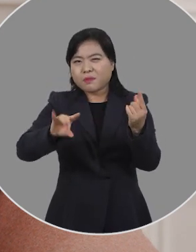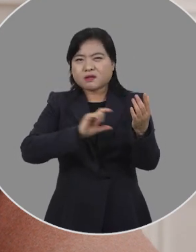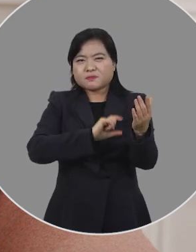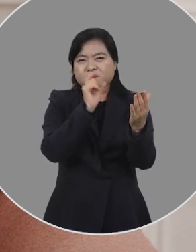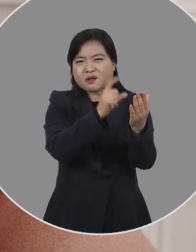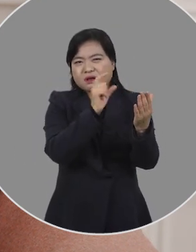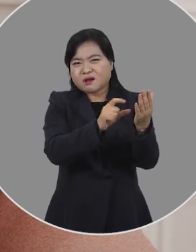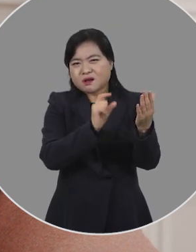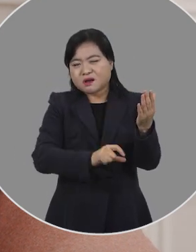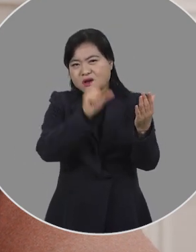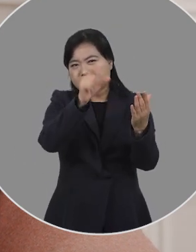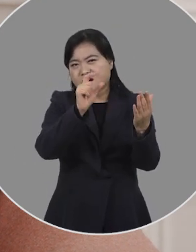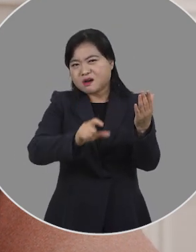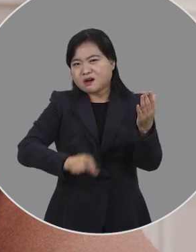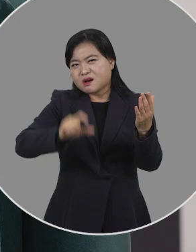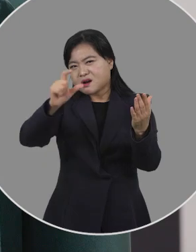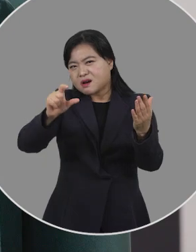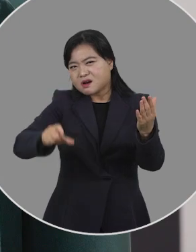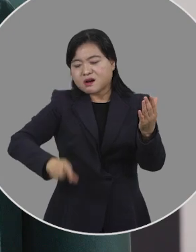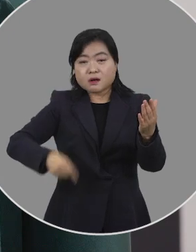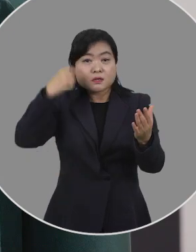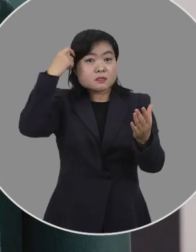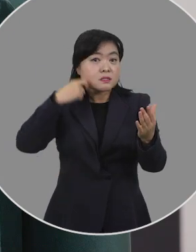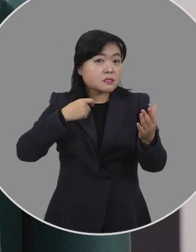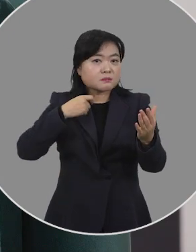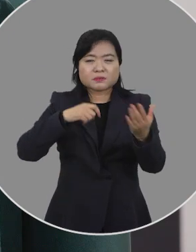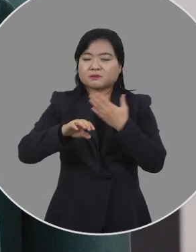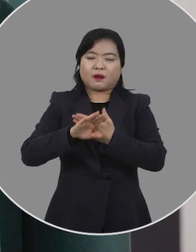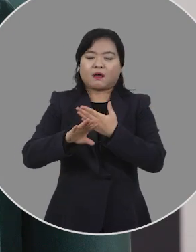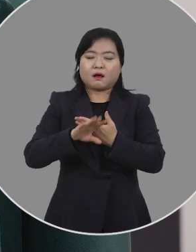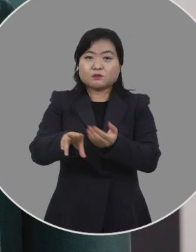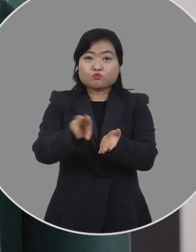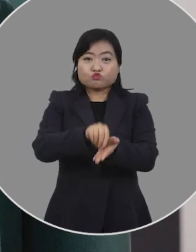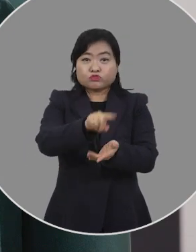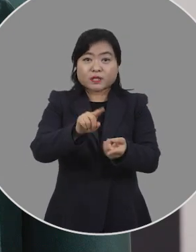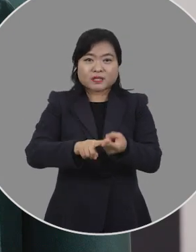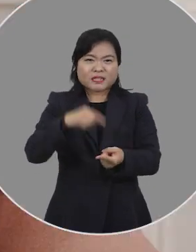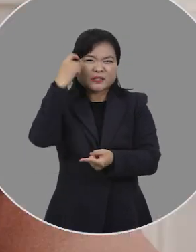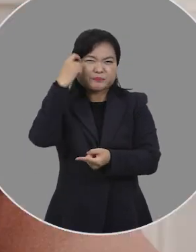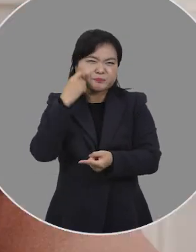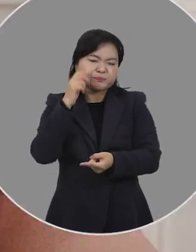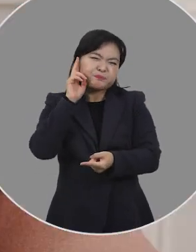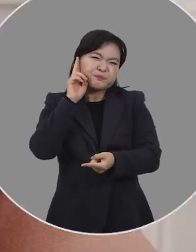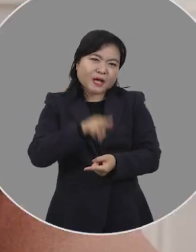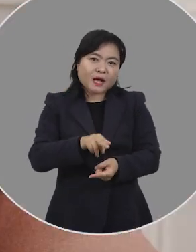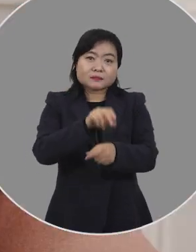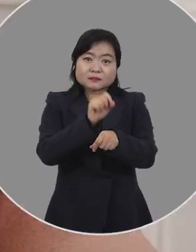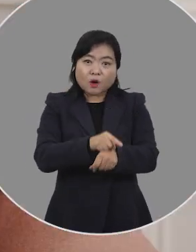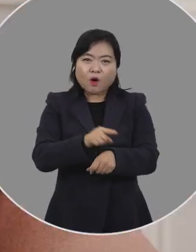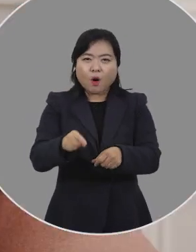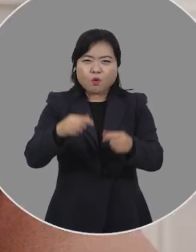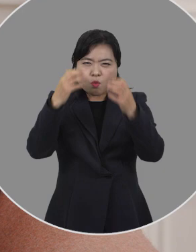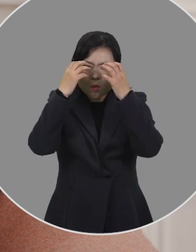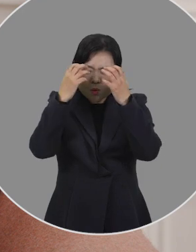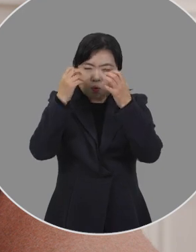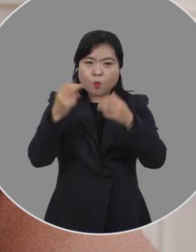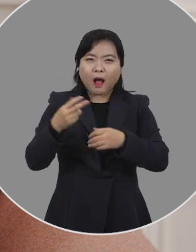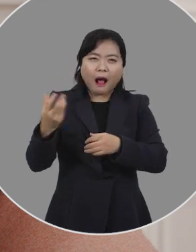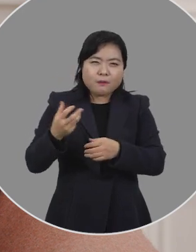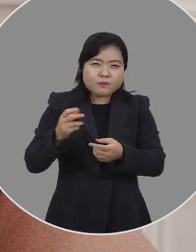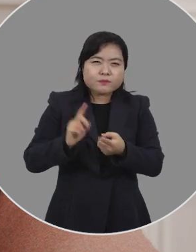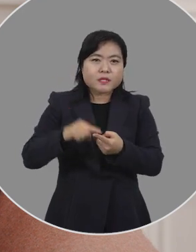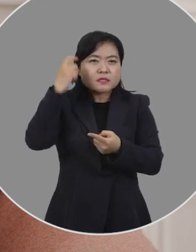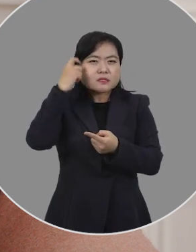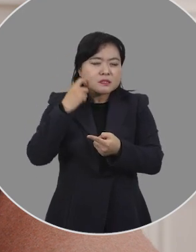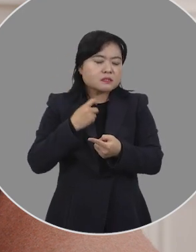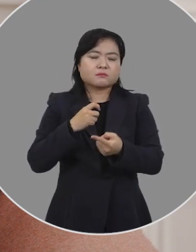한 명 그 이름을 적어주는 거하고는 실감하는 그 문제의 심각성이라든가 그 고통이라든가 아픔이라든가